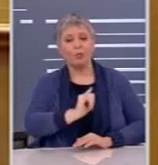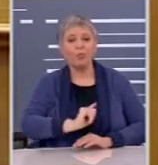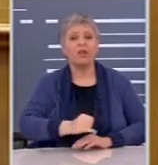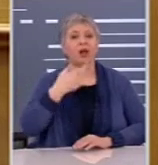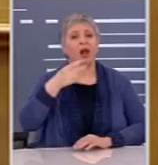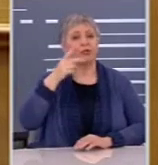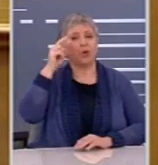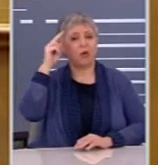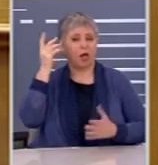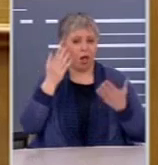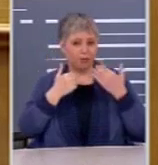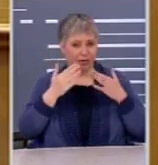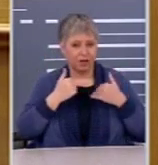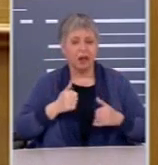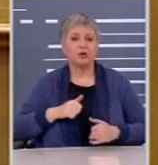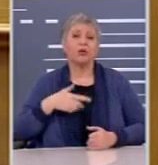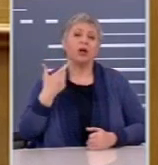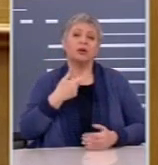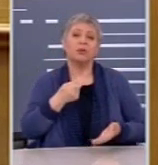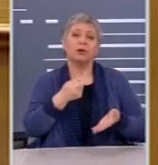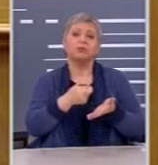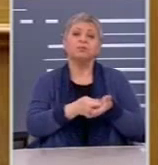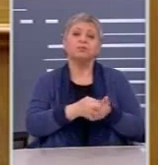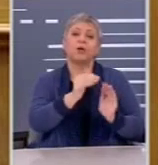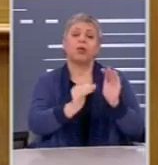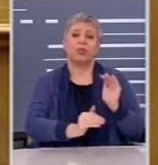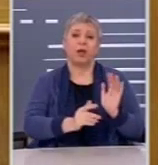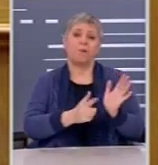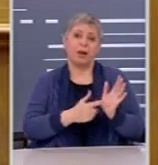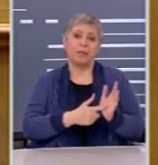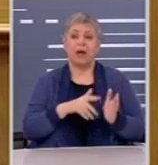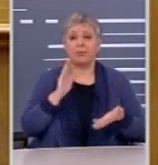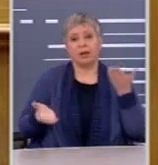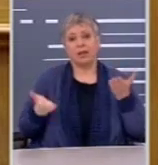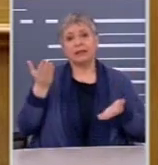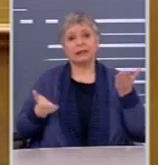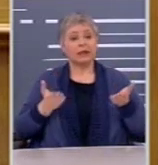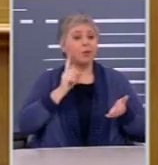αυτό και θα πρέπει να αμείβονται χαμηλότερα. Την ίδια στιγμή,